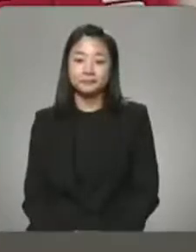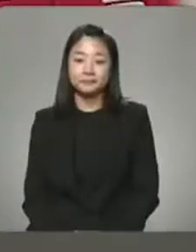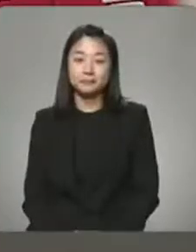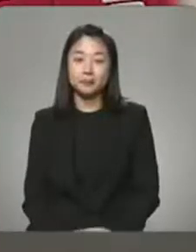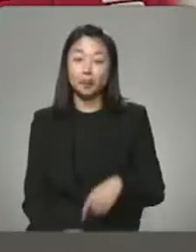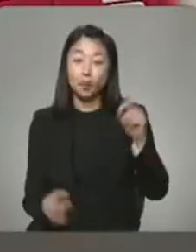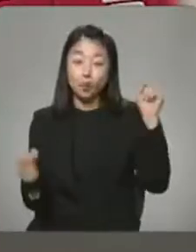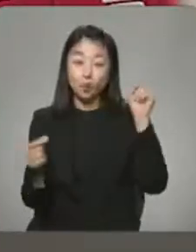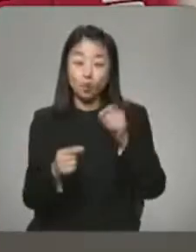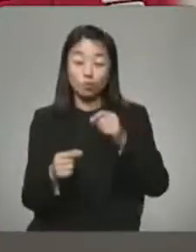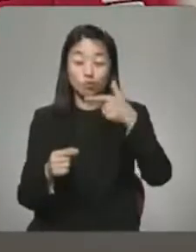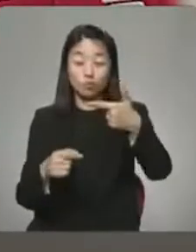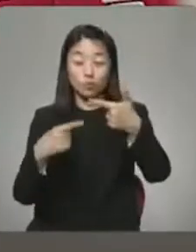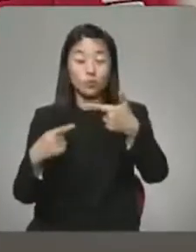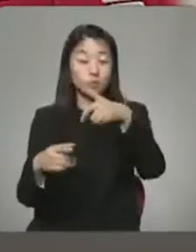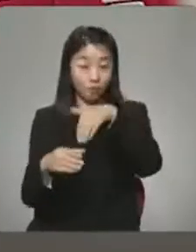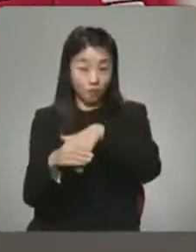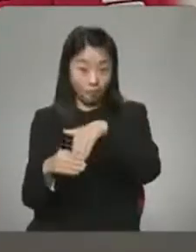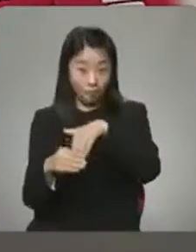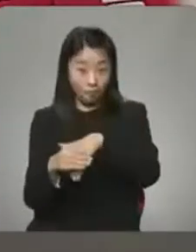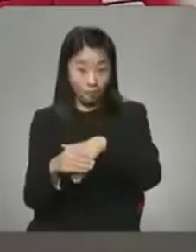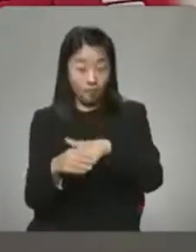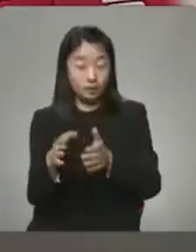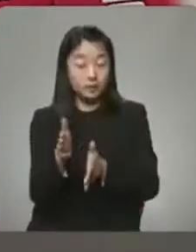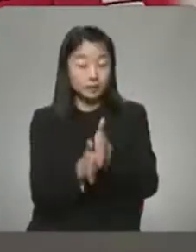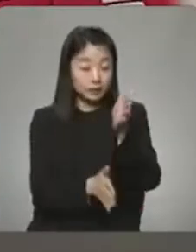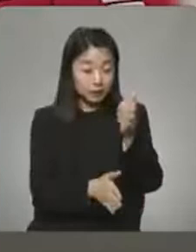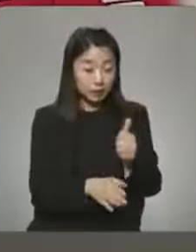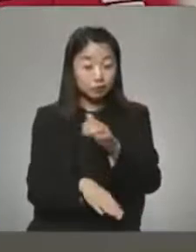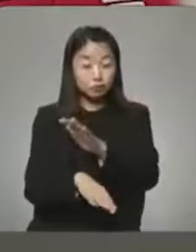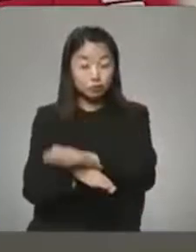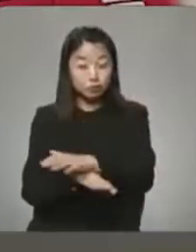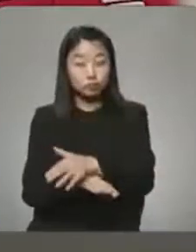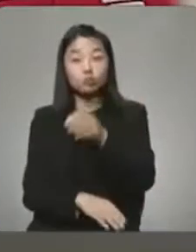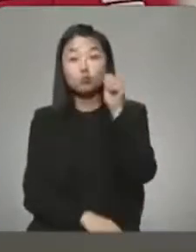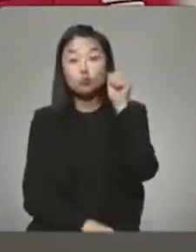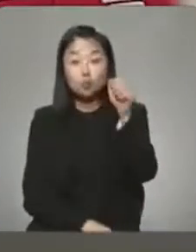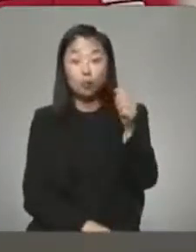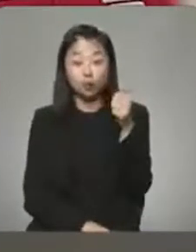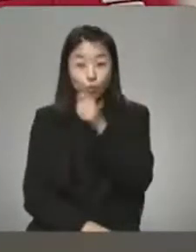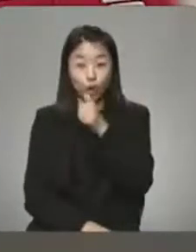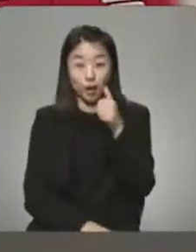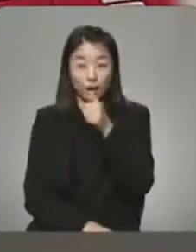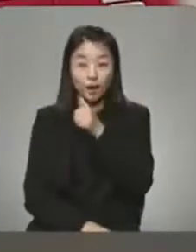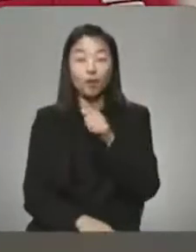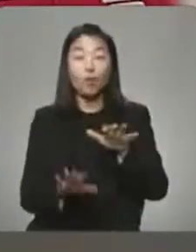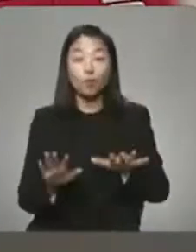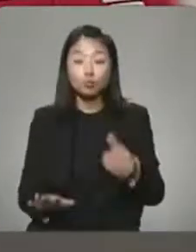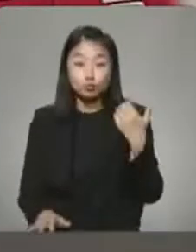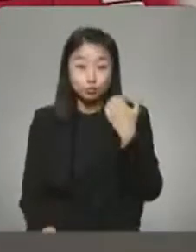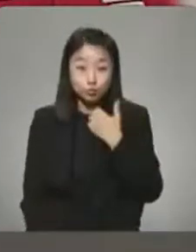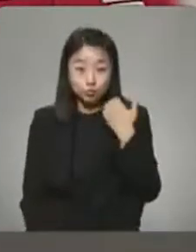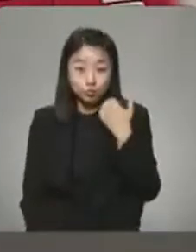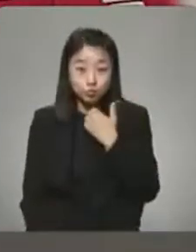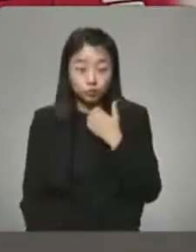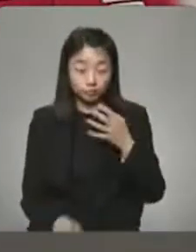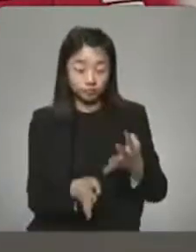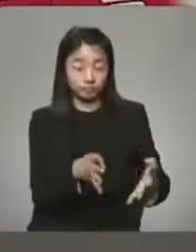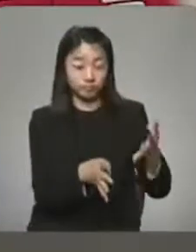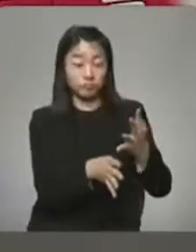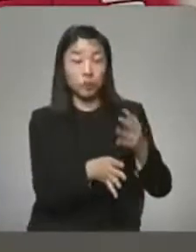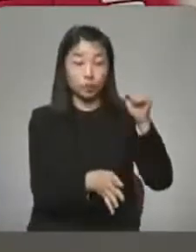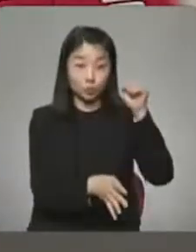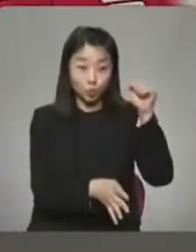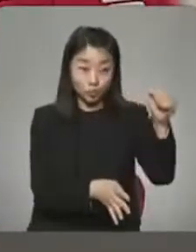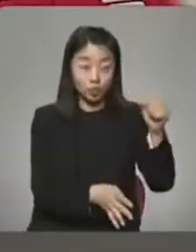다음 달 1일 지방선거를 앞두고 시장 군수 선거 후보자를 소개하는 순서입니다. 오늘은 현직 군수가 재선에